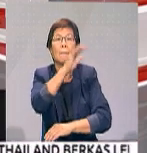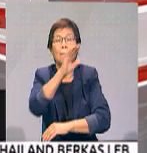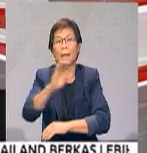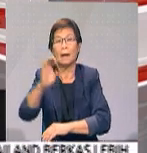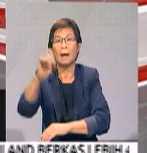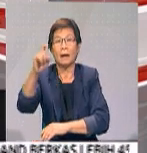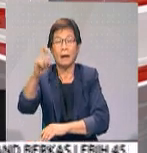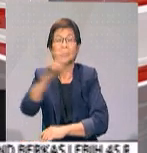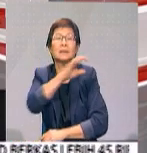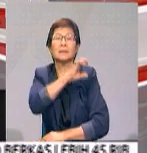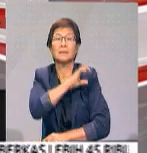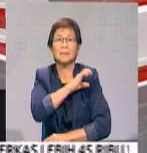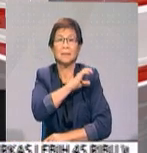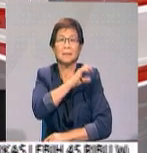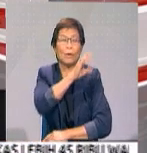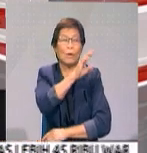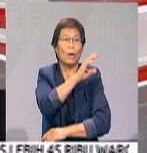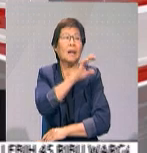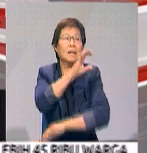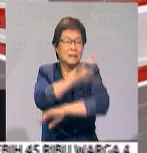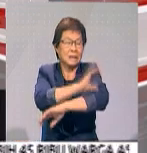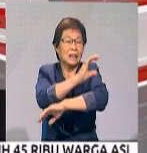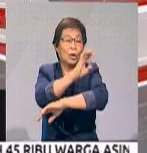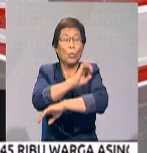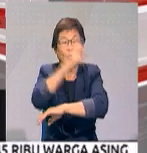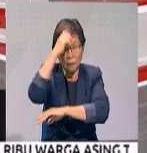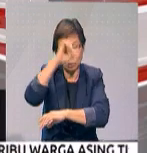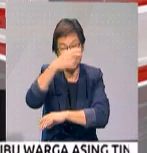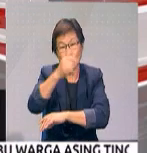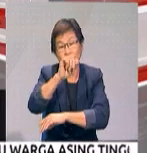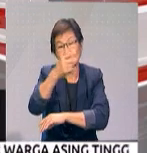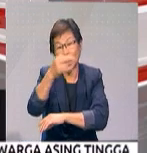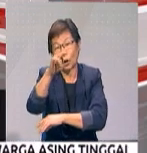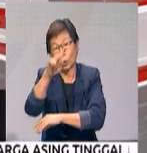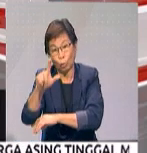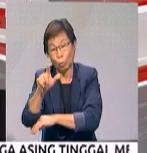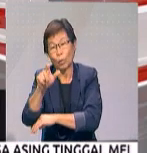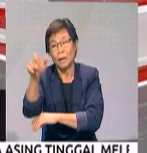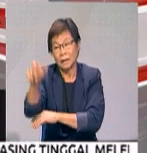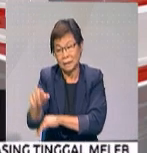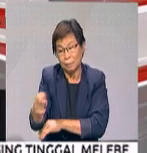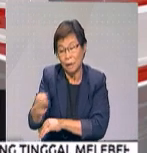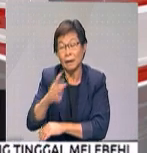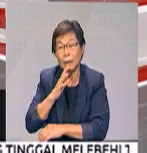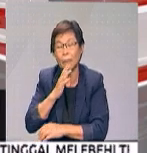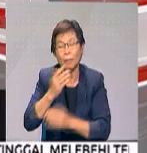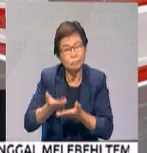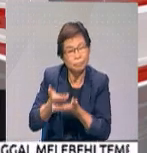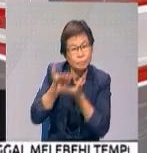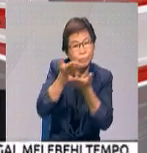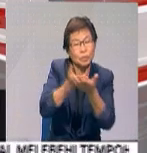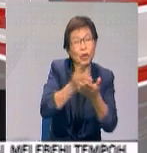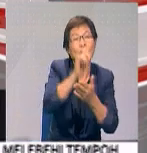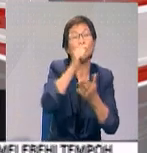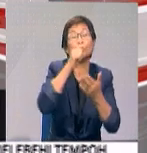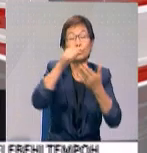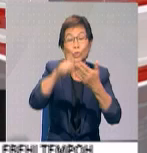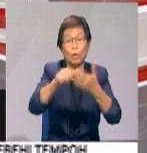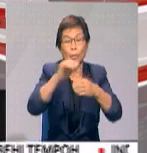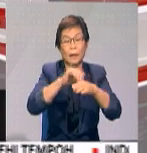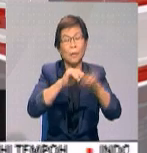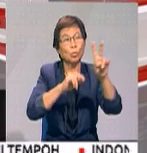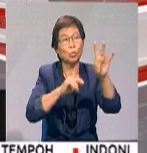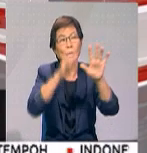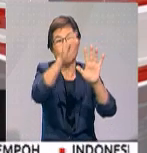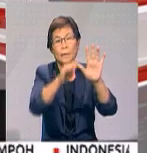Wan Malaysia Development Berhad Wan MGB, Datuk Syahrul Azral Ibrahim Halmi, beliau mengemukakan sepucuk surat pada